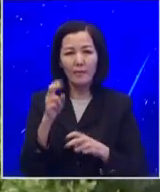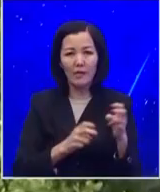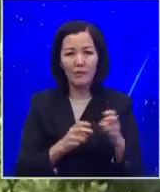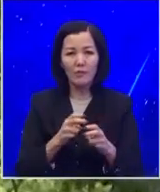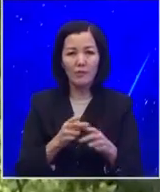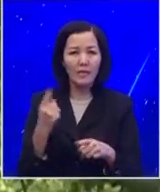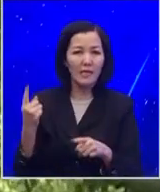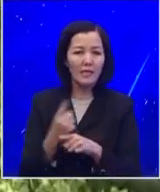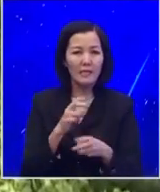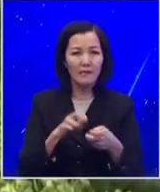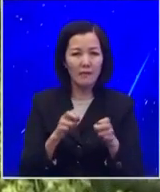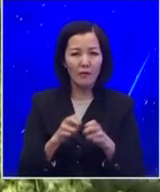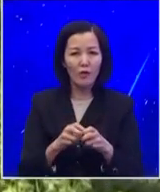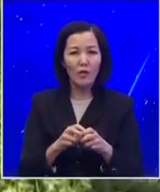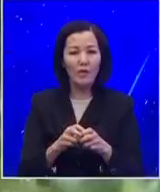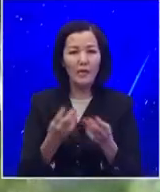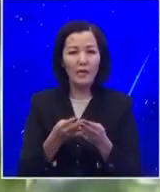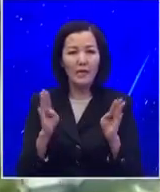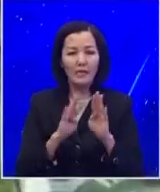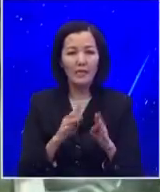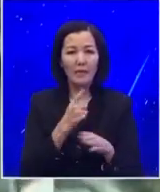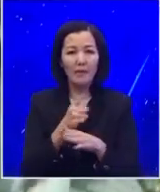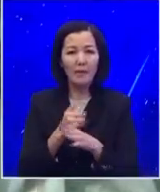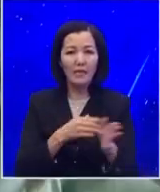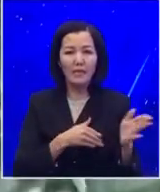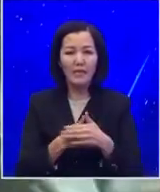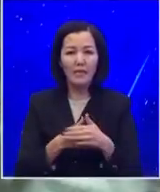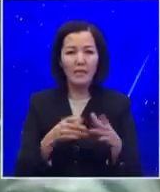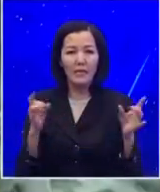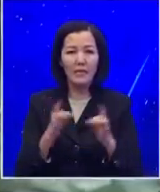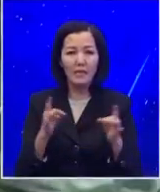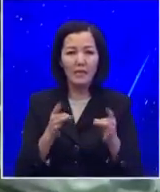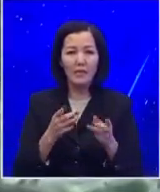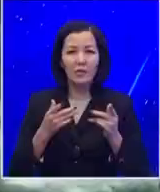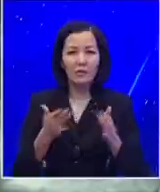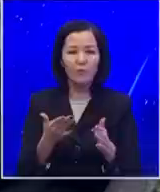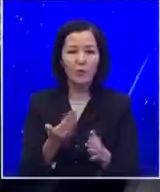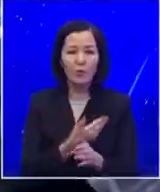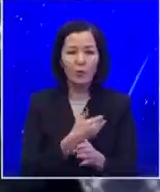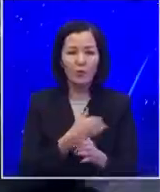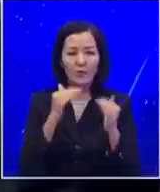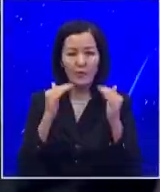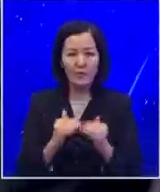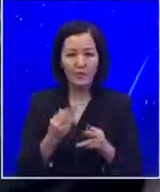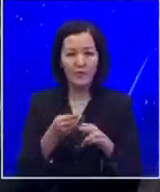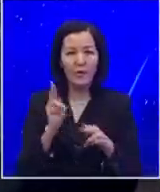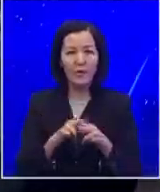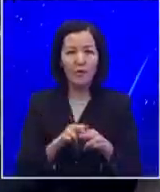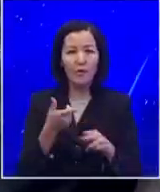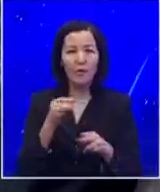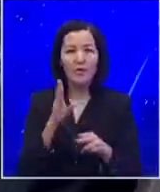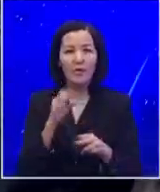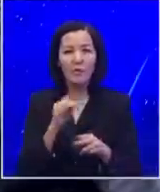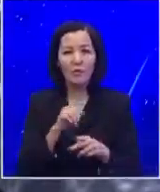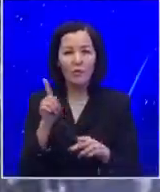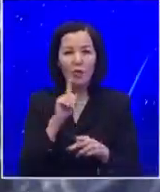не единственная проблема. Из-за карантинных мер и закрытия ресторанов спрос на оливковое масло снизился. Поэтому